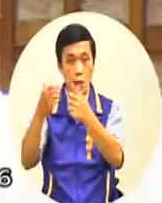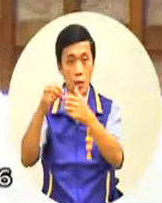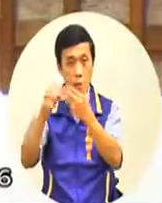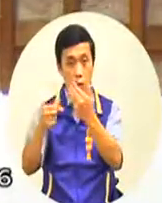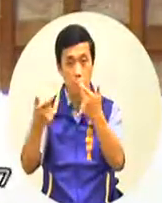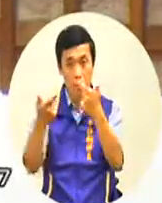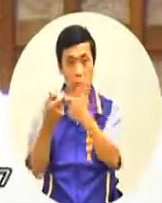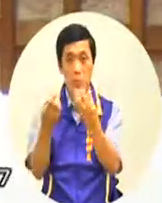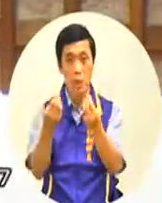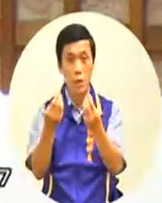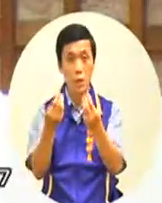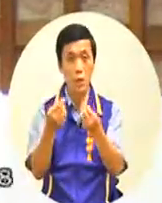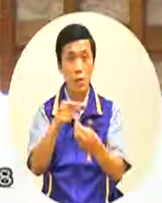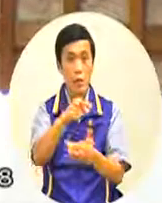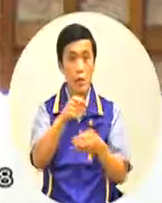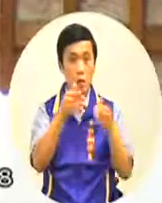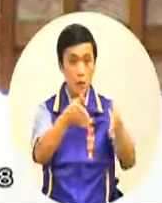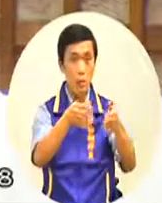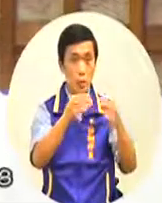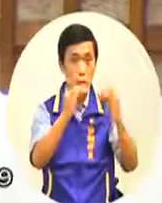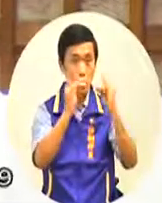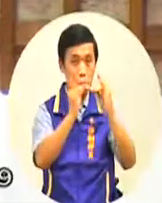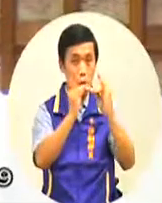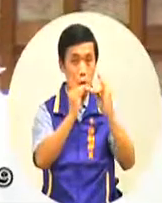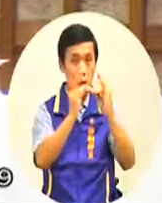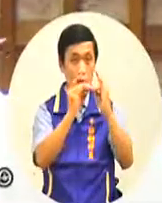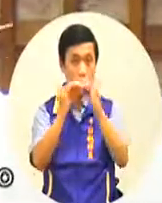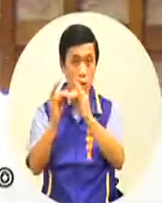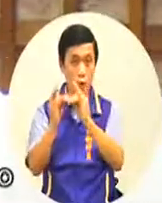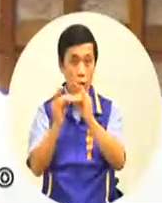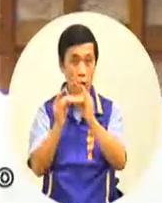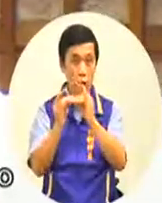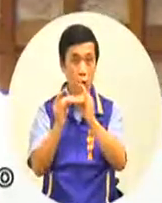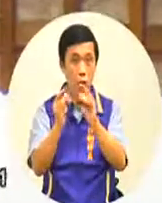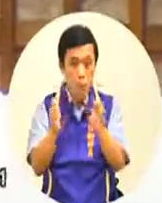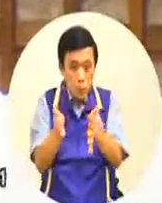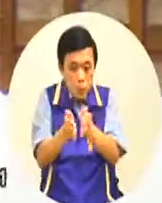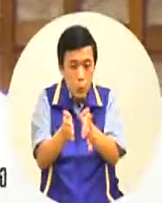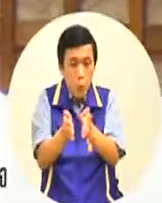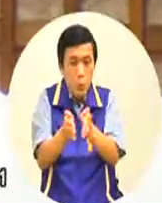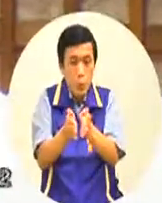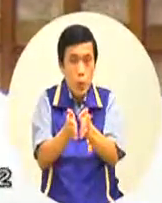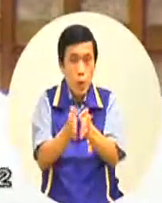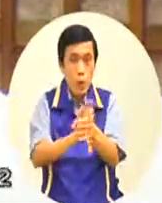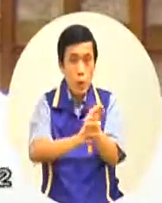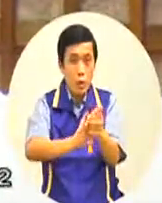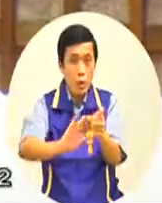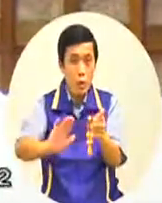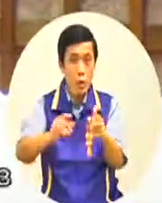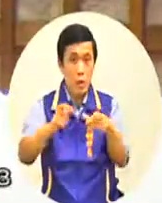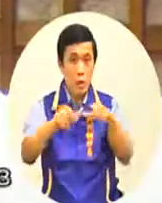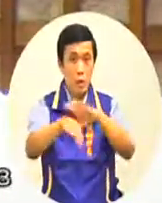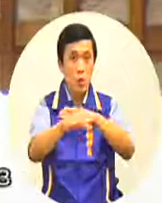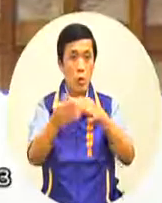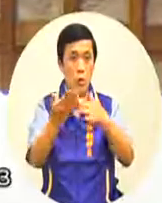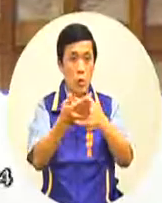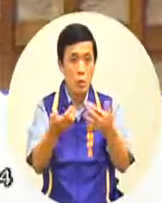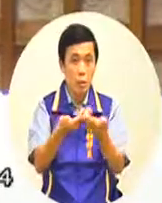伊把寝室、伊的眠床位，安尼细号甜甜甜啊，造成着空间拥挤不